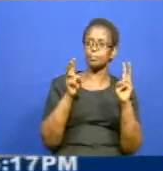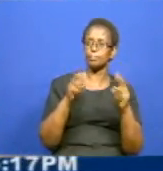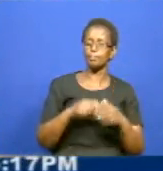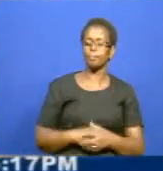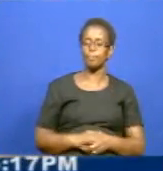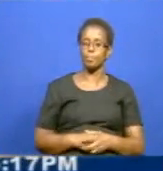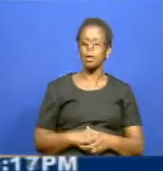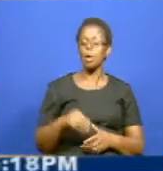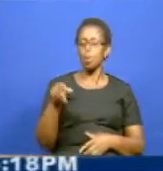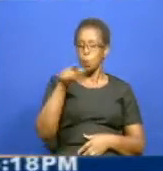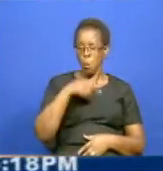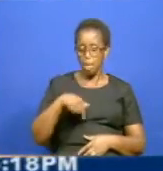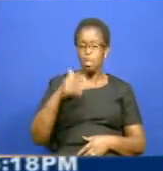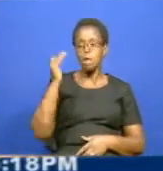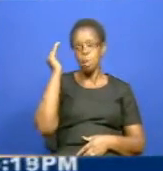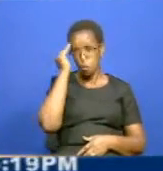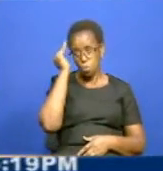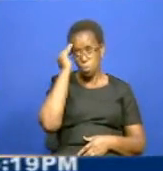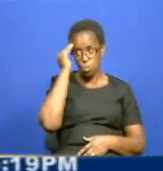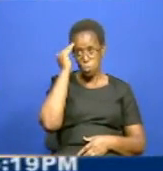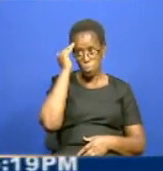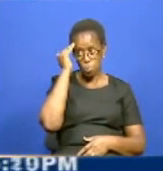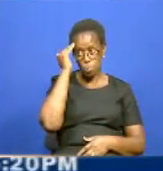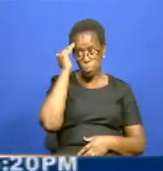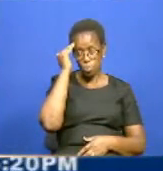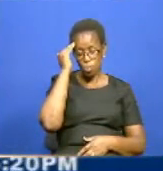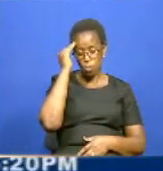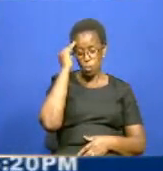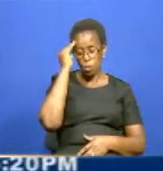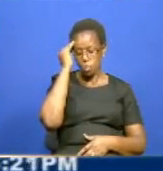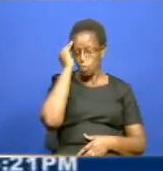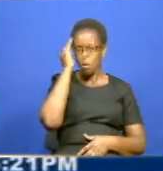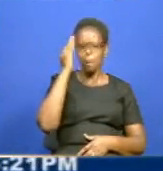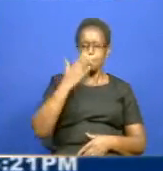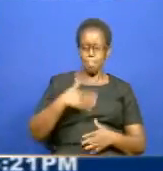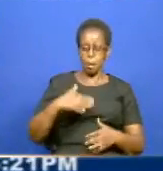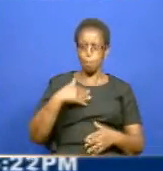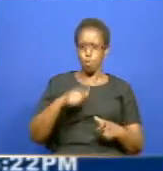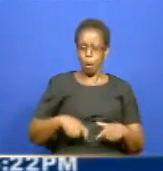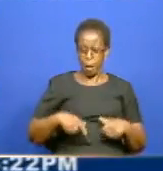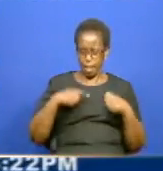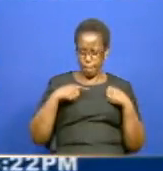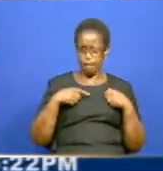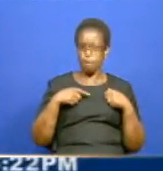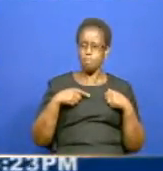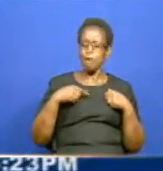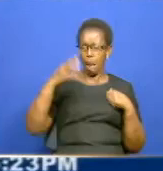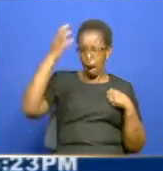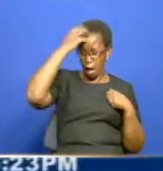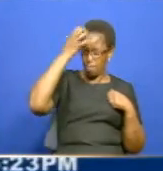Sisi tunajua watu wanaoishi ndani ya Lamu ni Waamu wenyewe,